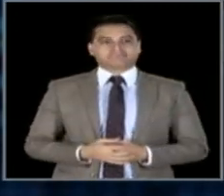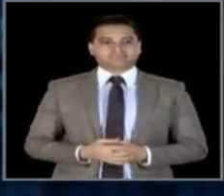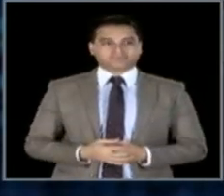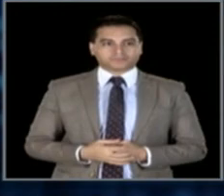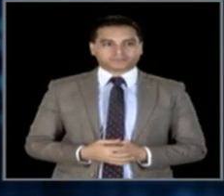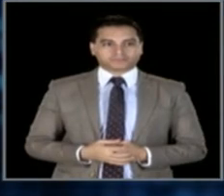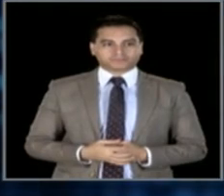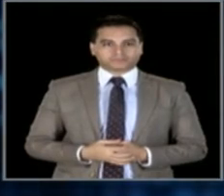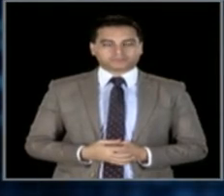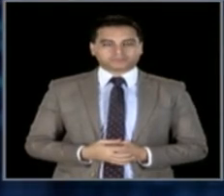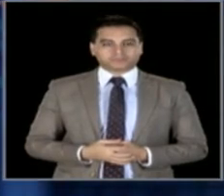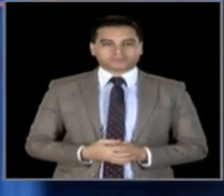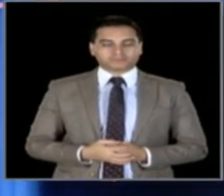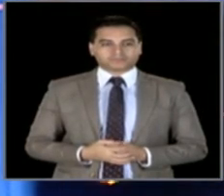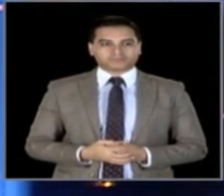العلم.